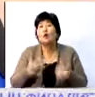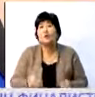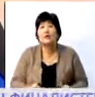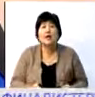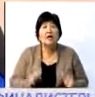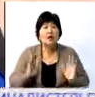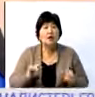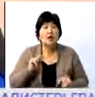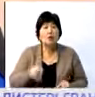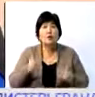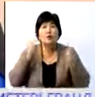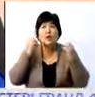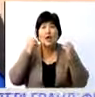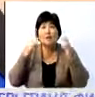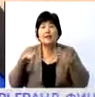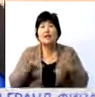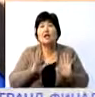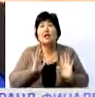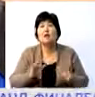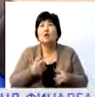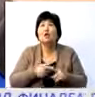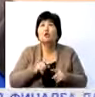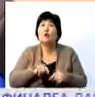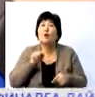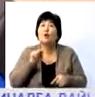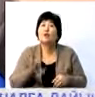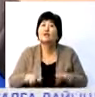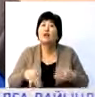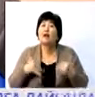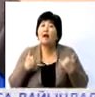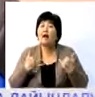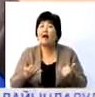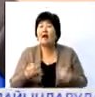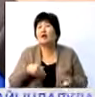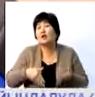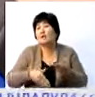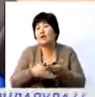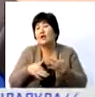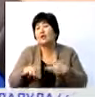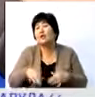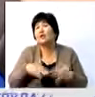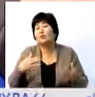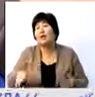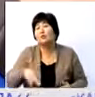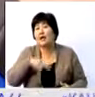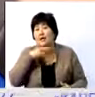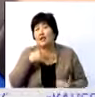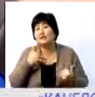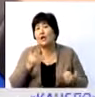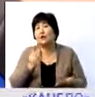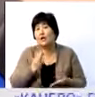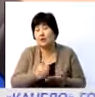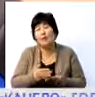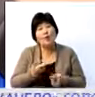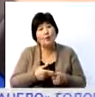Тек қана осы мәдени көпшілік шараларымен емес, сонымен осындай қайырымдылық шараларға біз баса назар көп аударудамыз.